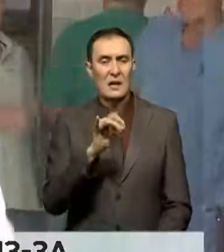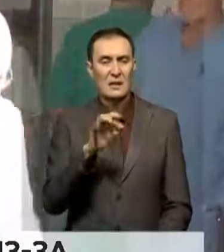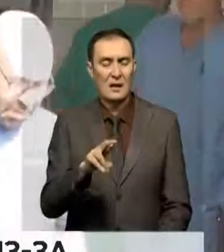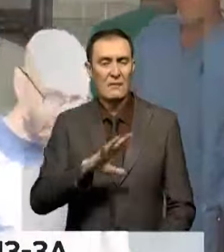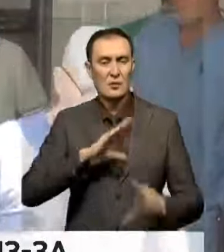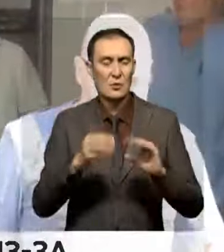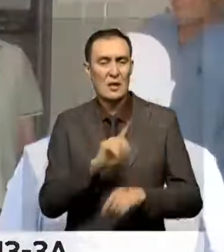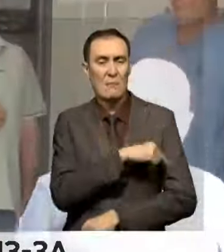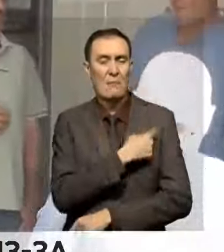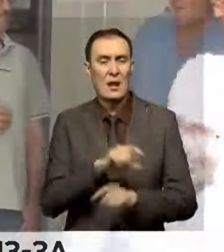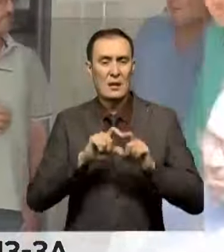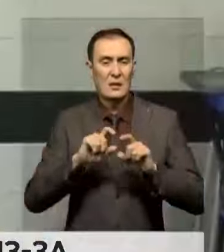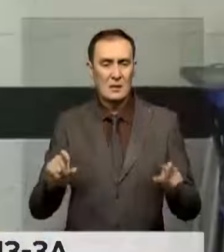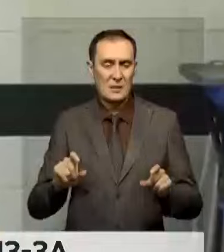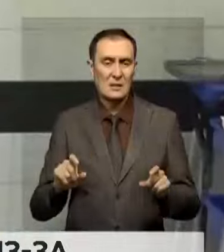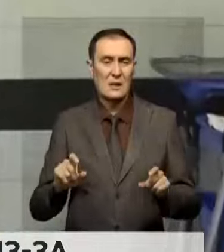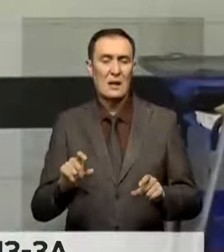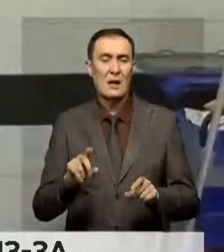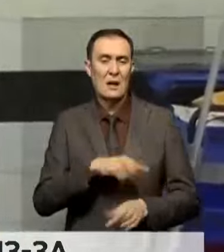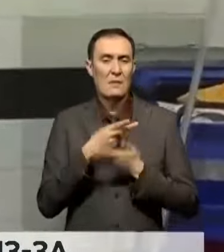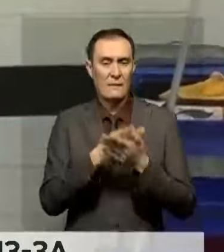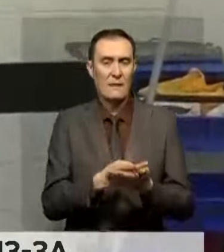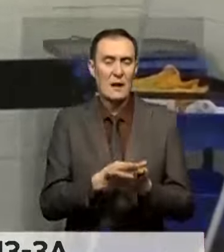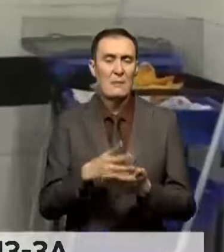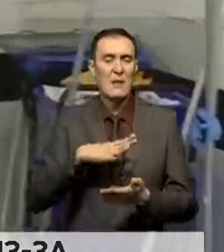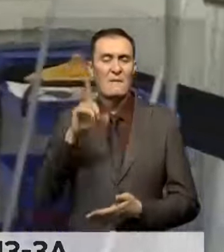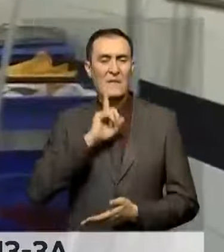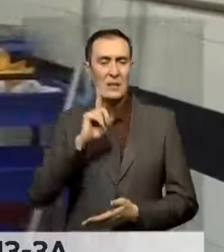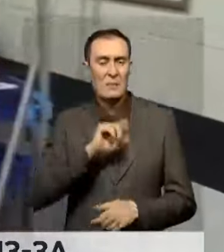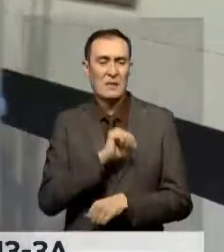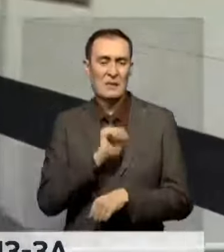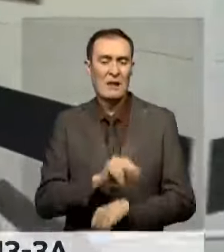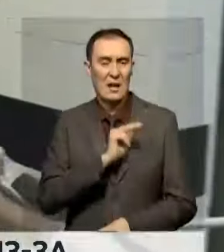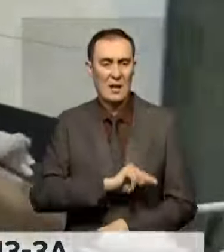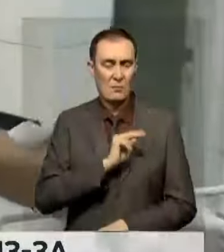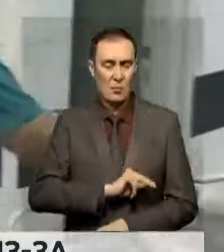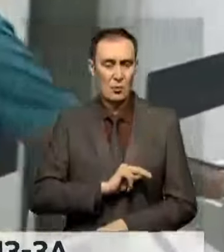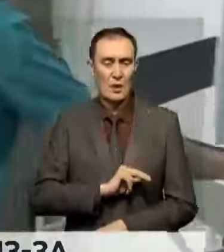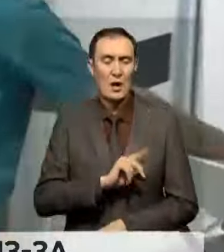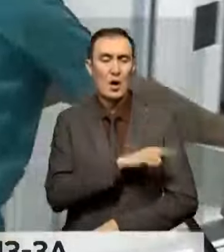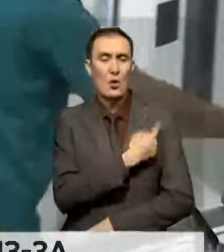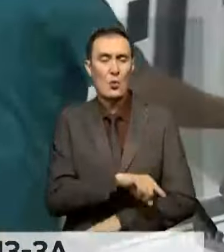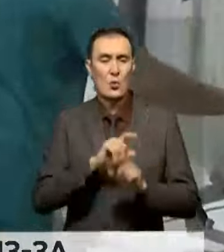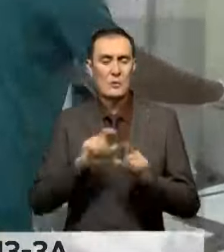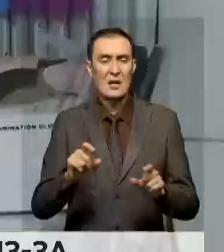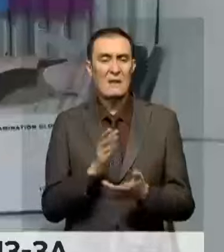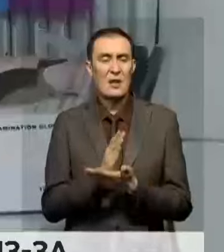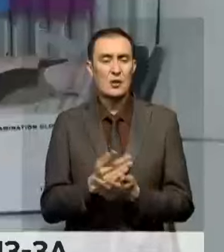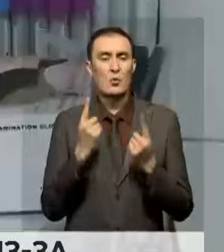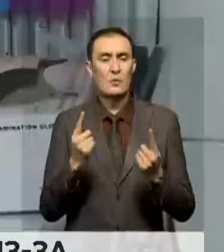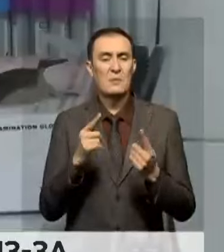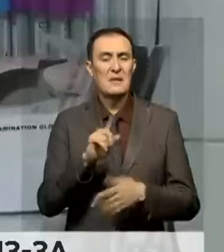В результате больницы Святой Терезы и госпиталь Аль-Расул Аль-Азам временно приостановили работу. Отмечу, госпиталь считается одним